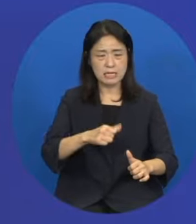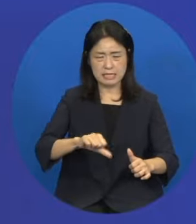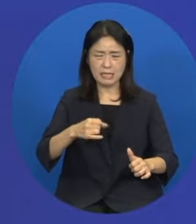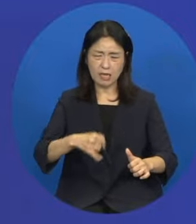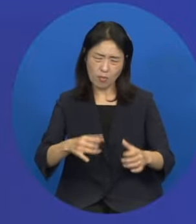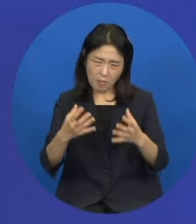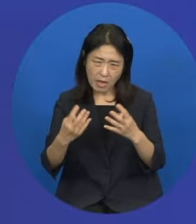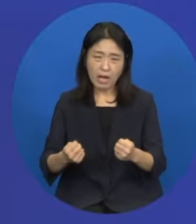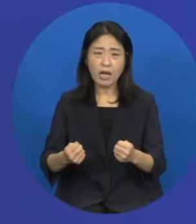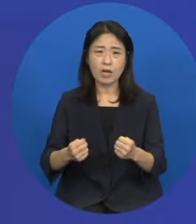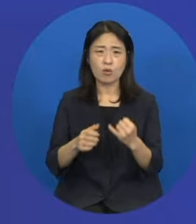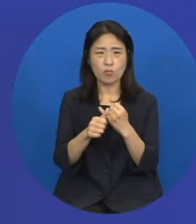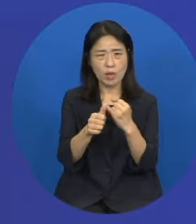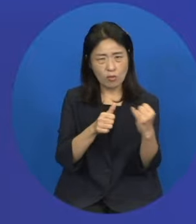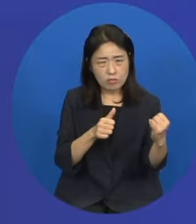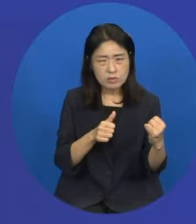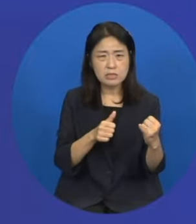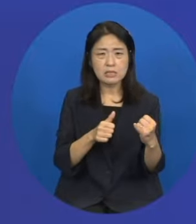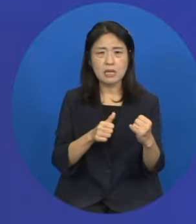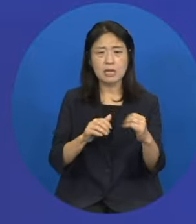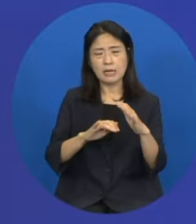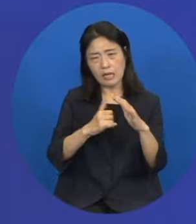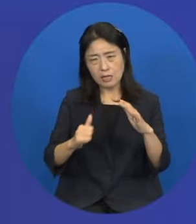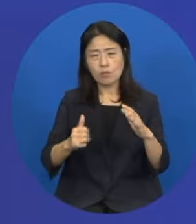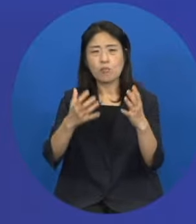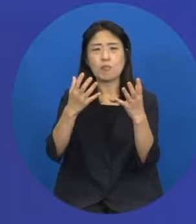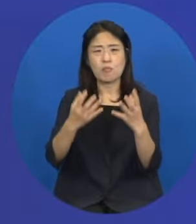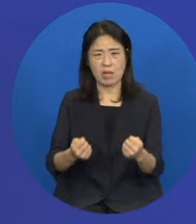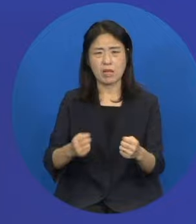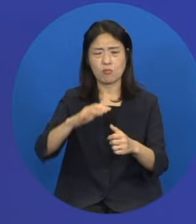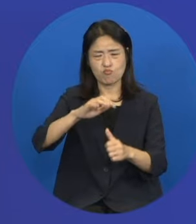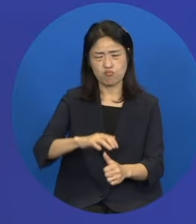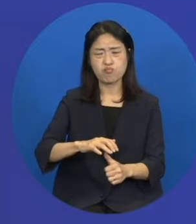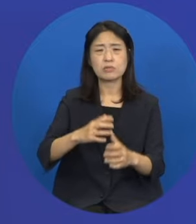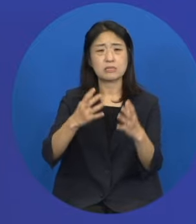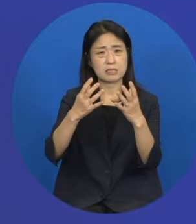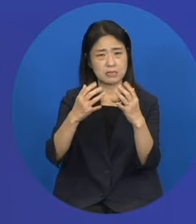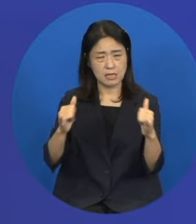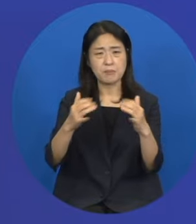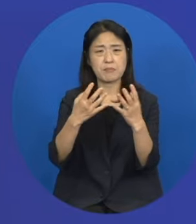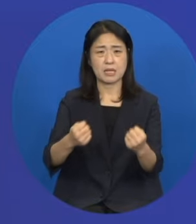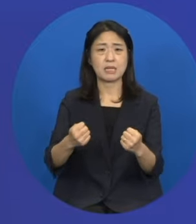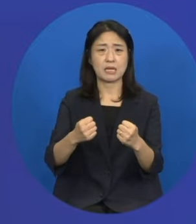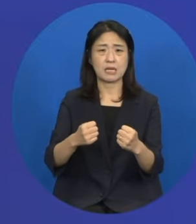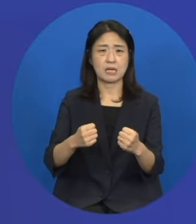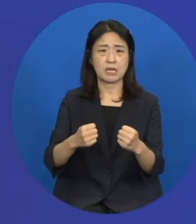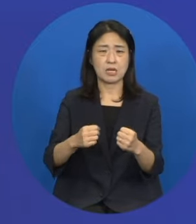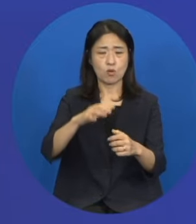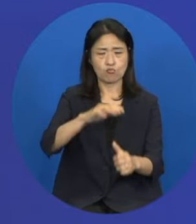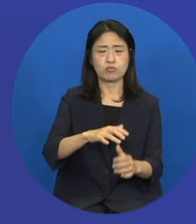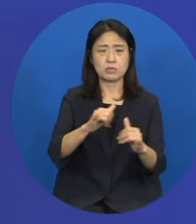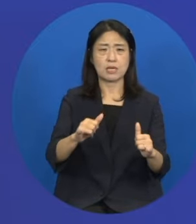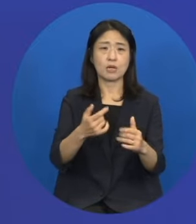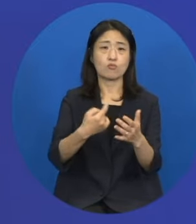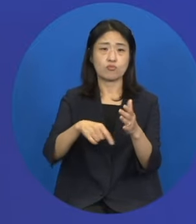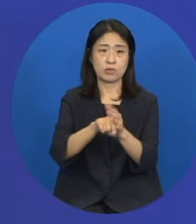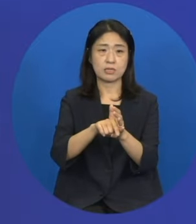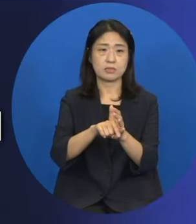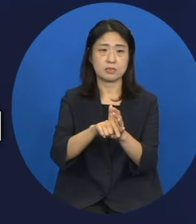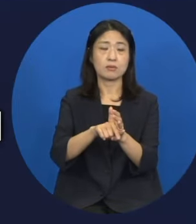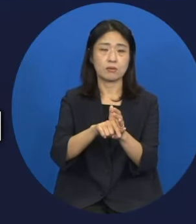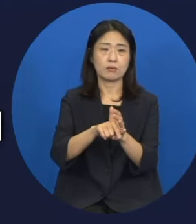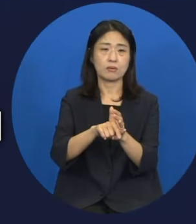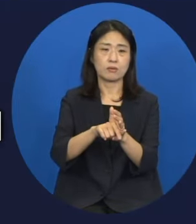많고 배우자, 가족 얼마나 많은지 이 시간 그들을 위해서 기도하겠습니다. 주님, 베드로를